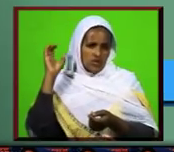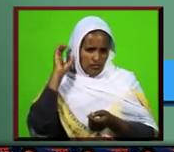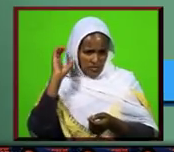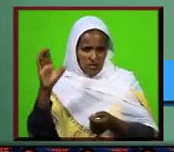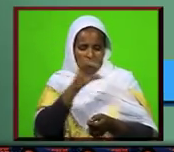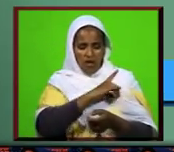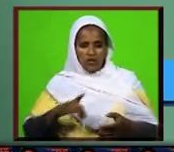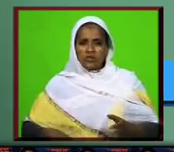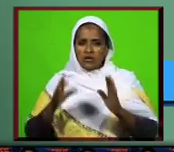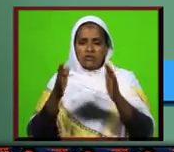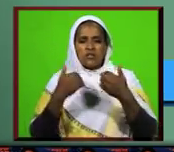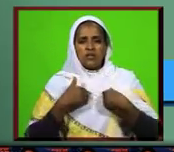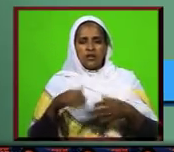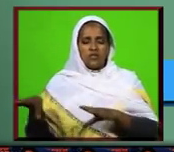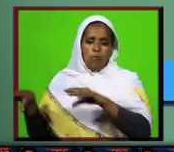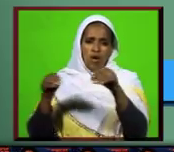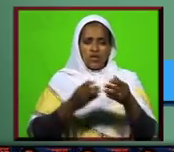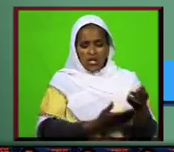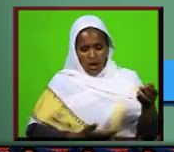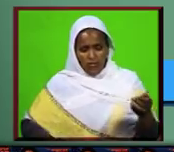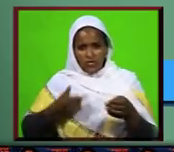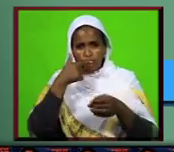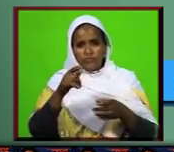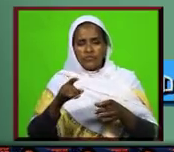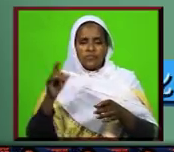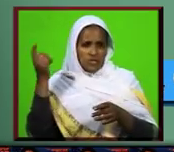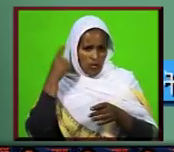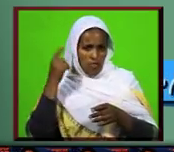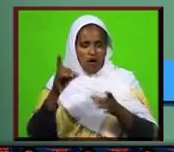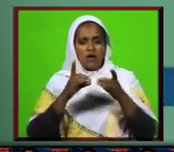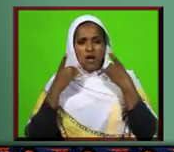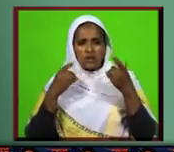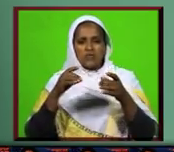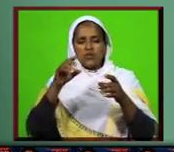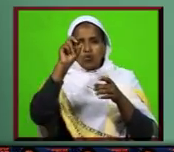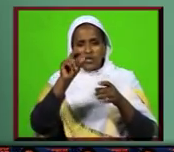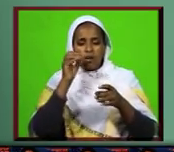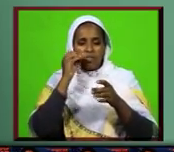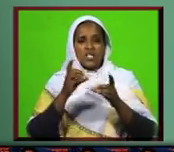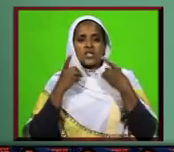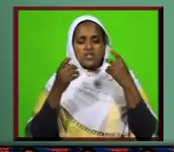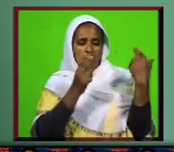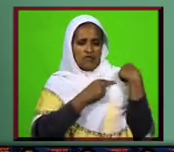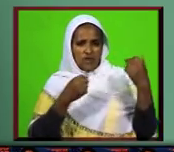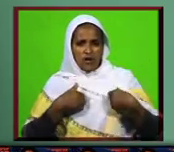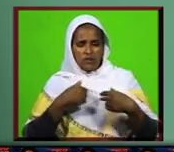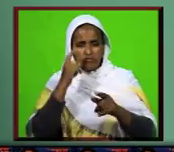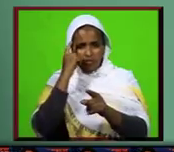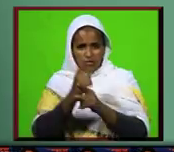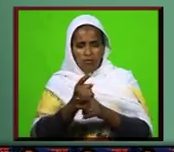የሚሰማ ምእመን ካለ፣ ተማሪ ተራበ ሲባል የሚሰማ ካህን፣ የወረዳ ቤተ ክህነት ኃላፊ ካለ